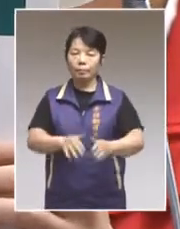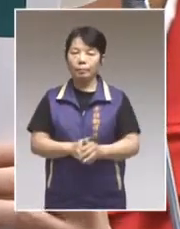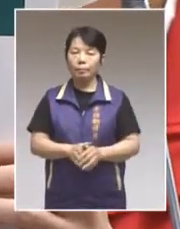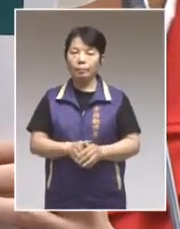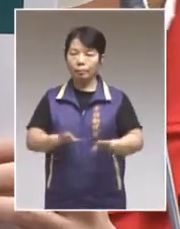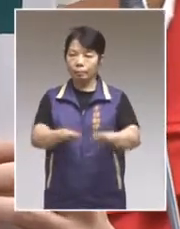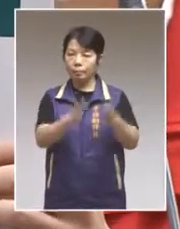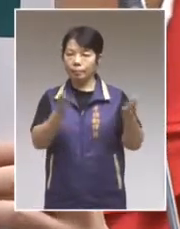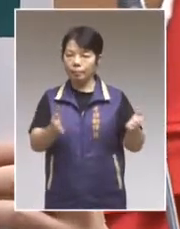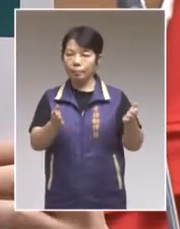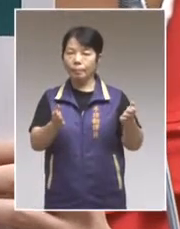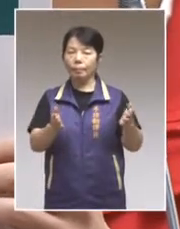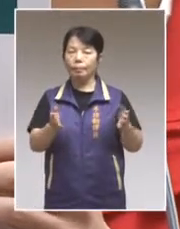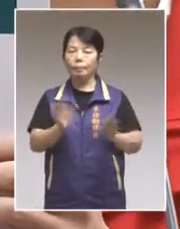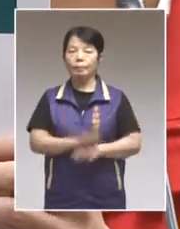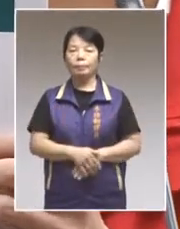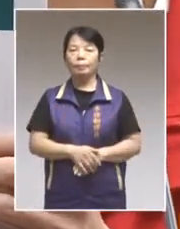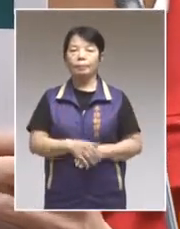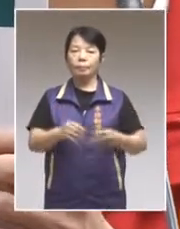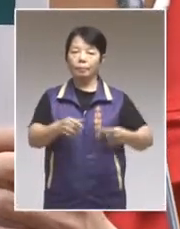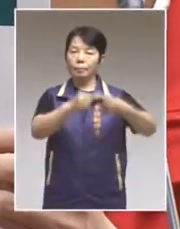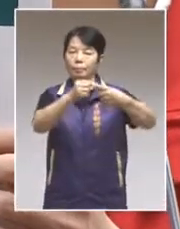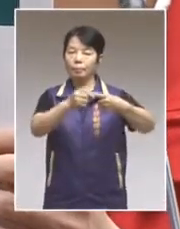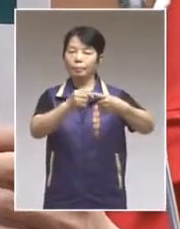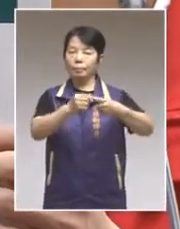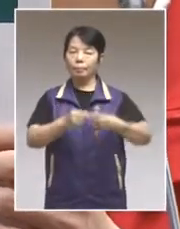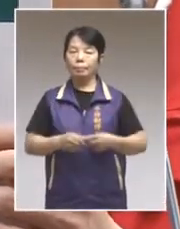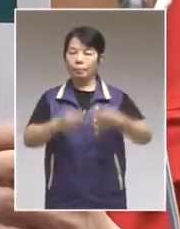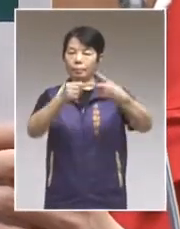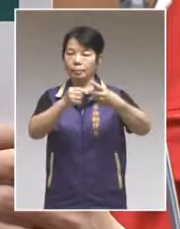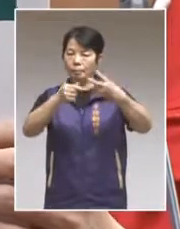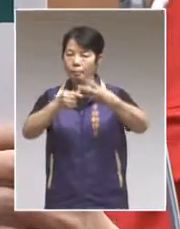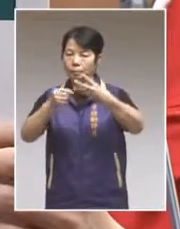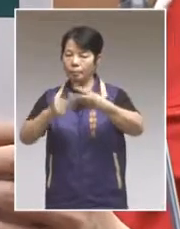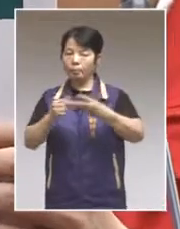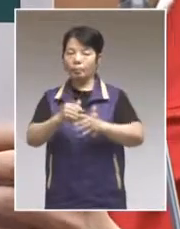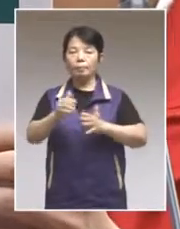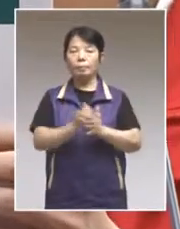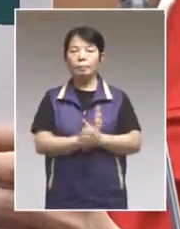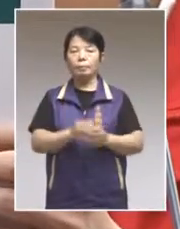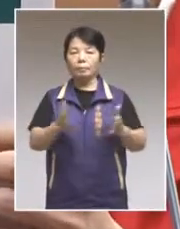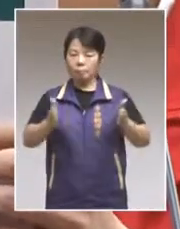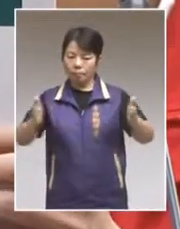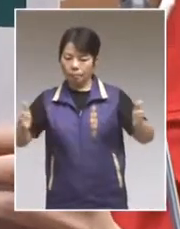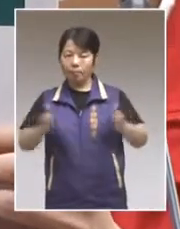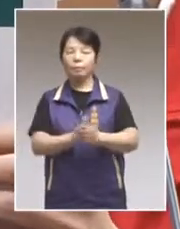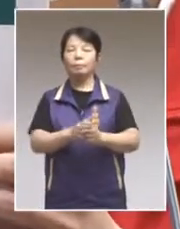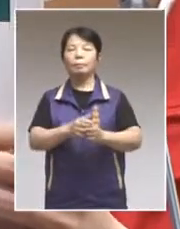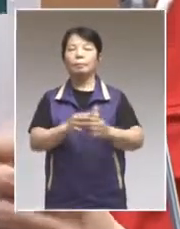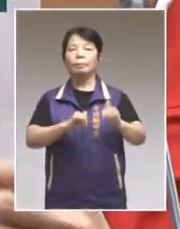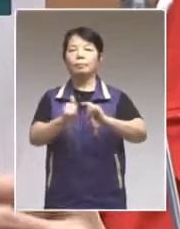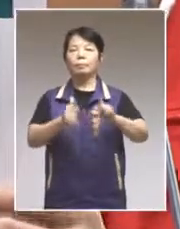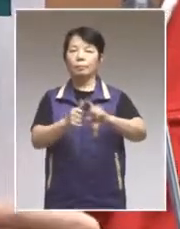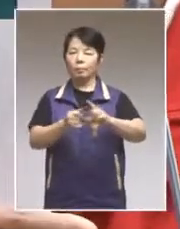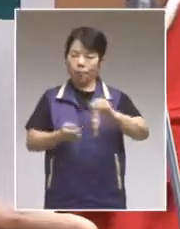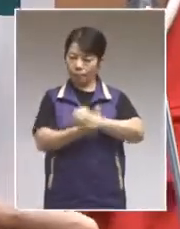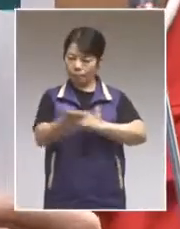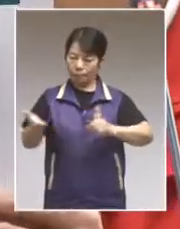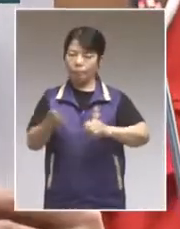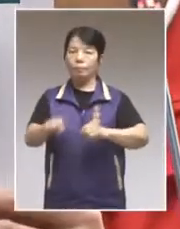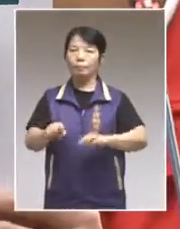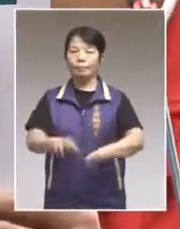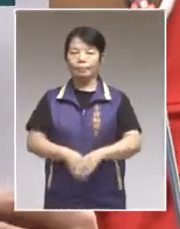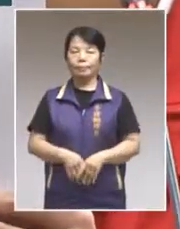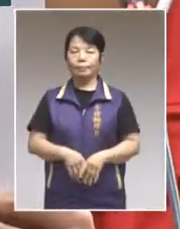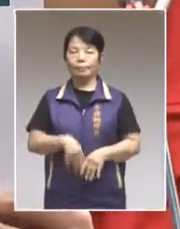到包括一些第二波、第三波，在属于社区的这个传播，所以各位会看得